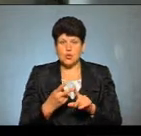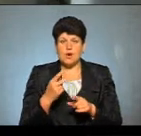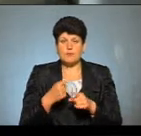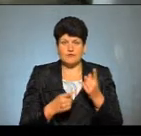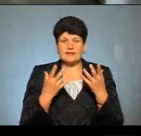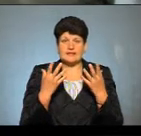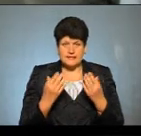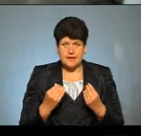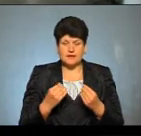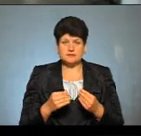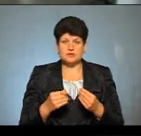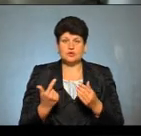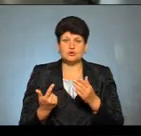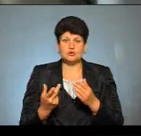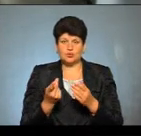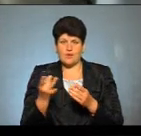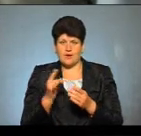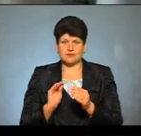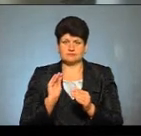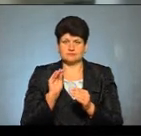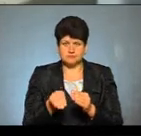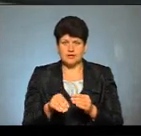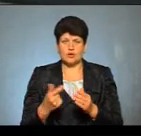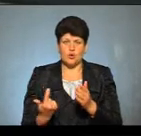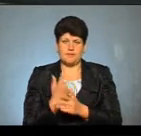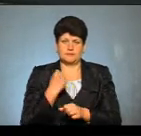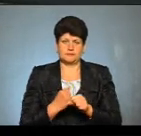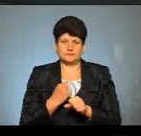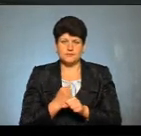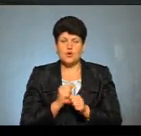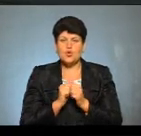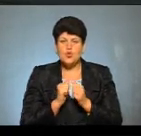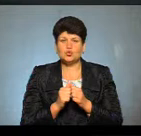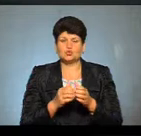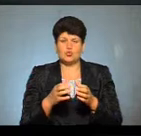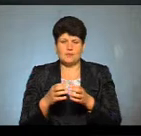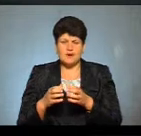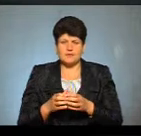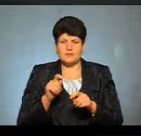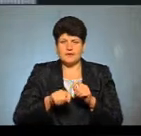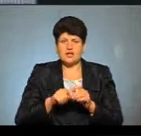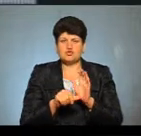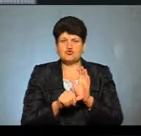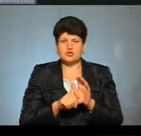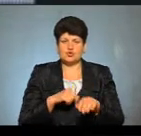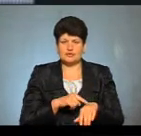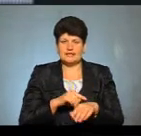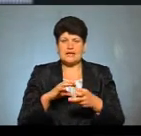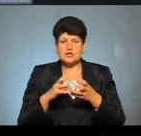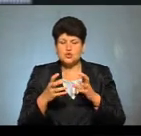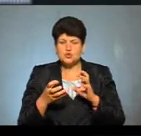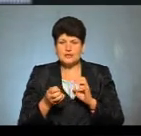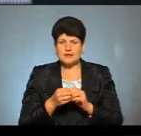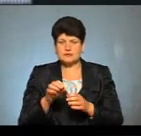дня піде друга партія, знову три прилади будуть задіяні. Кожну партію матеріалів досліджують понад 6 годин. Результати